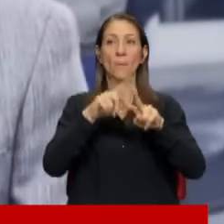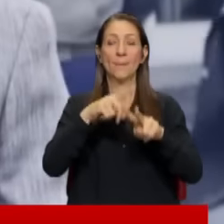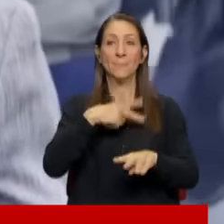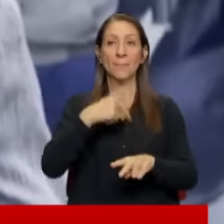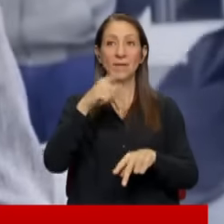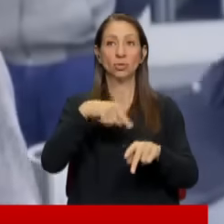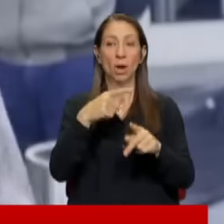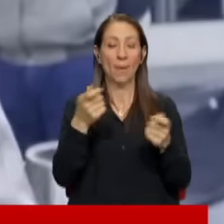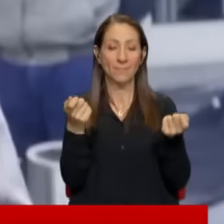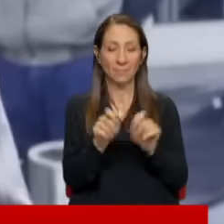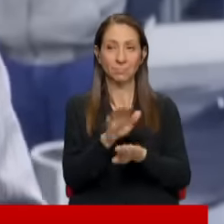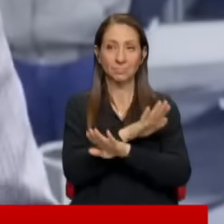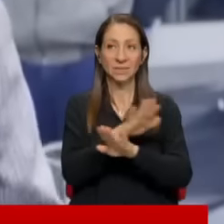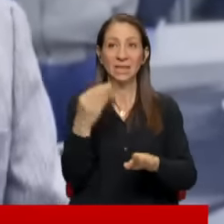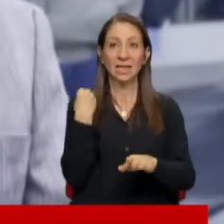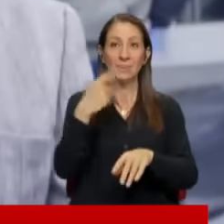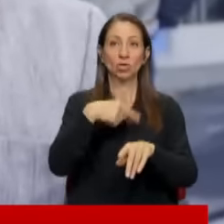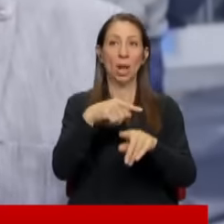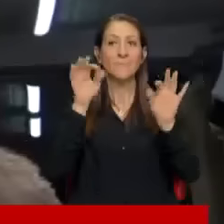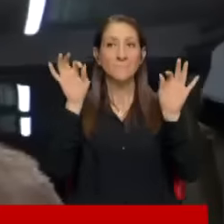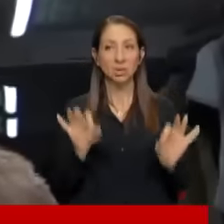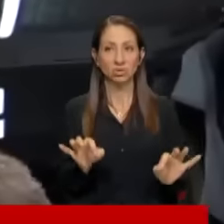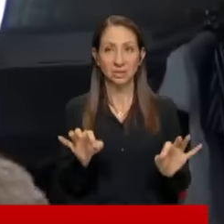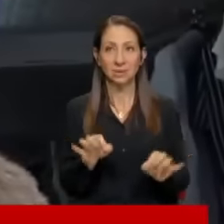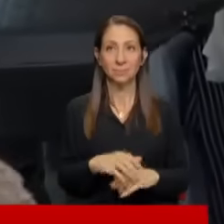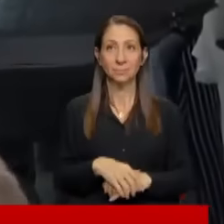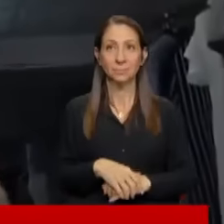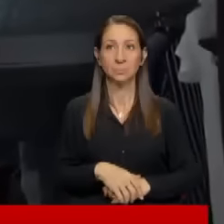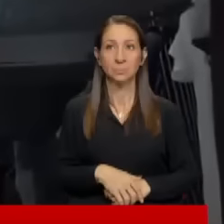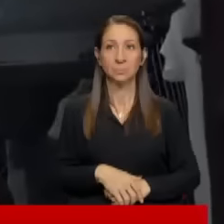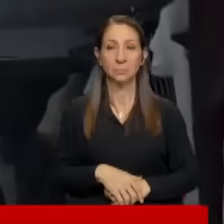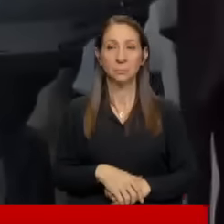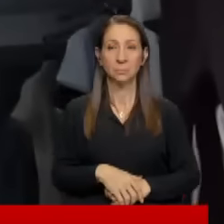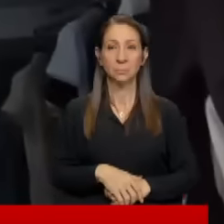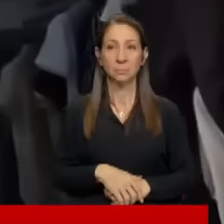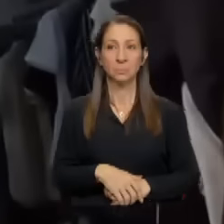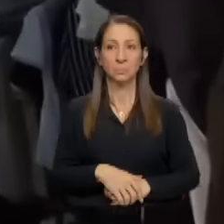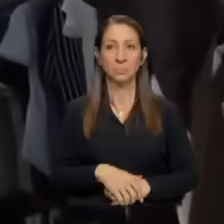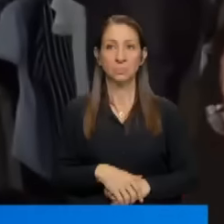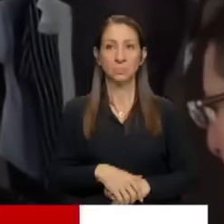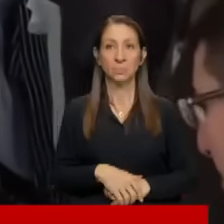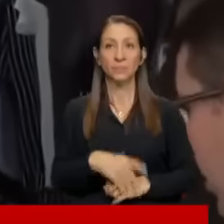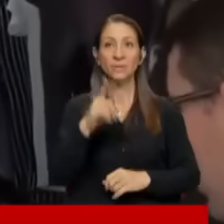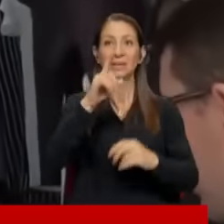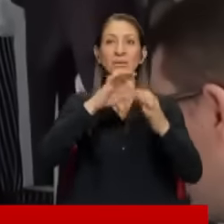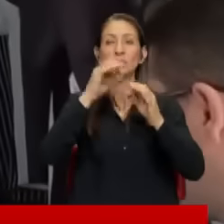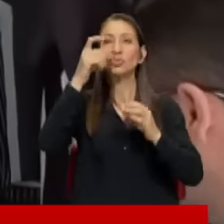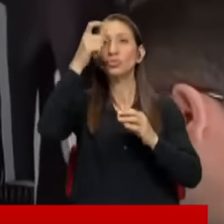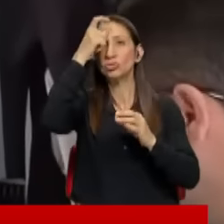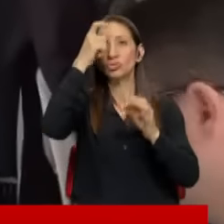bir dönem kapanmış, yeni bir dönem başlamıştır. Arapça kelime kalmayacak. Türk yazıyor mu?